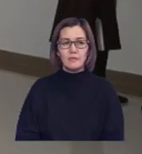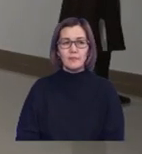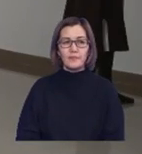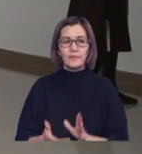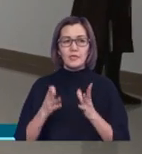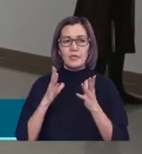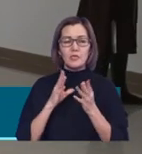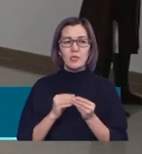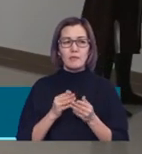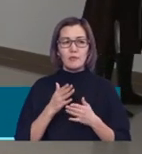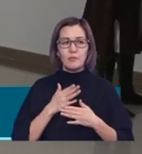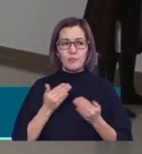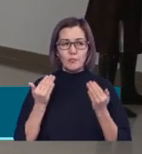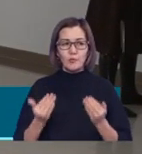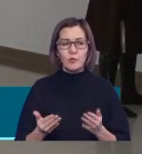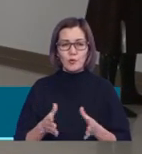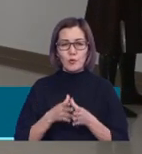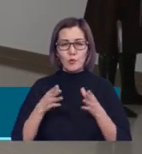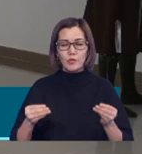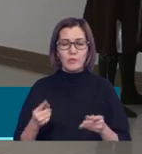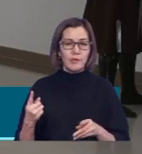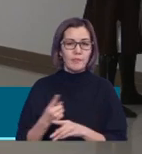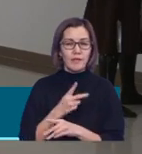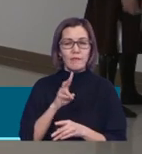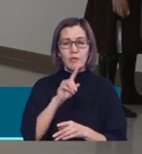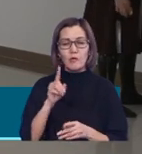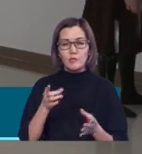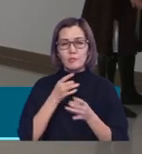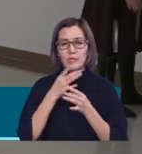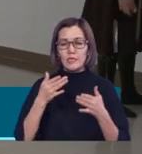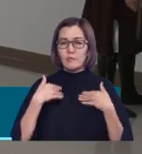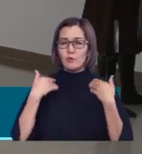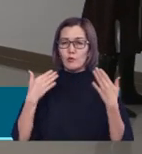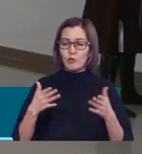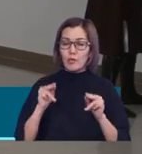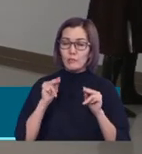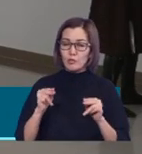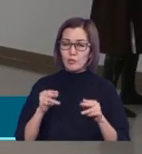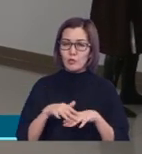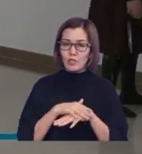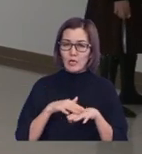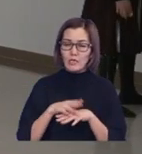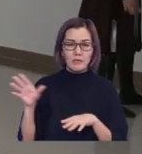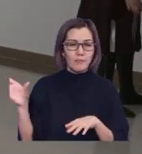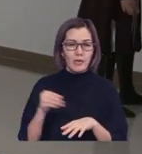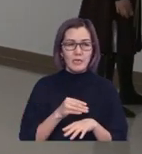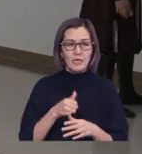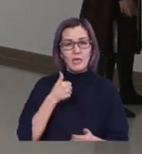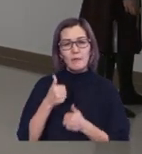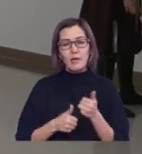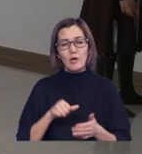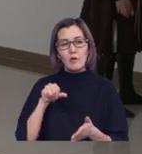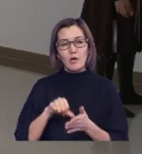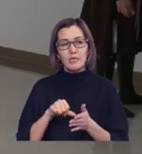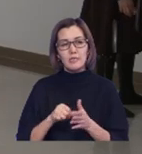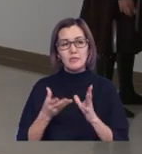енді ең әуелі бүгінгі көктемнің алғашқы күні Наурыз мерекесімен барша қазақ елін шын жүректен құттықтаймын. Енді бүгінгі байқауға келетін